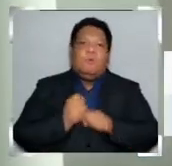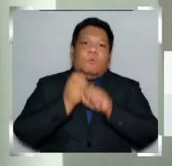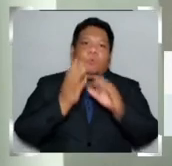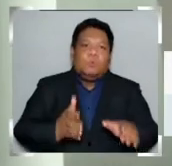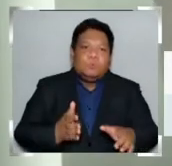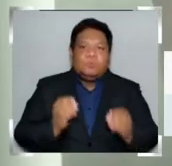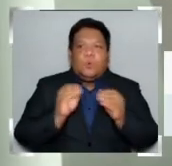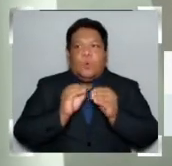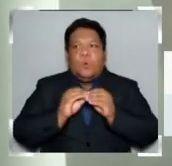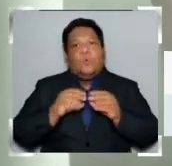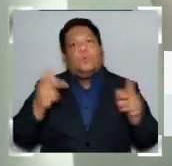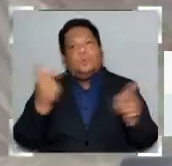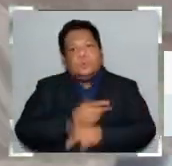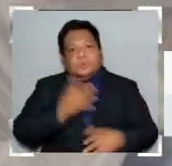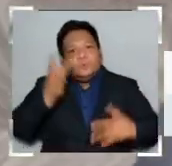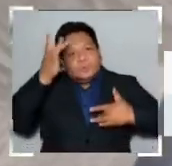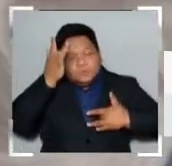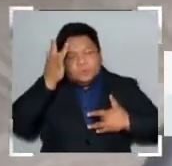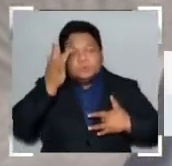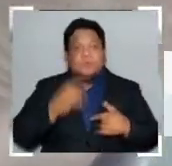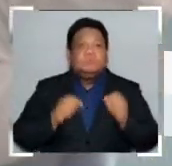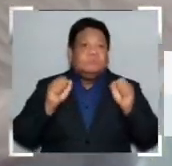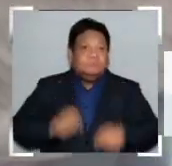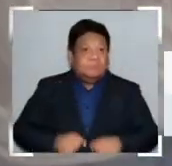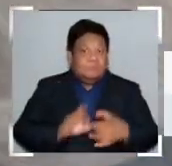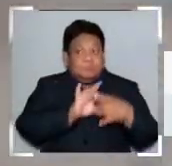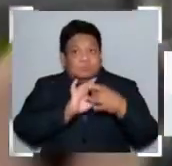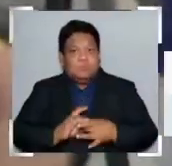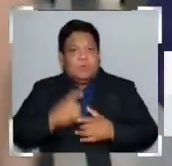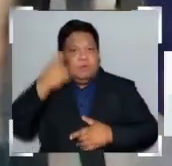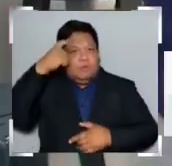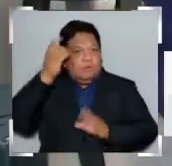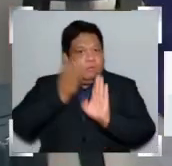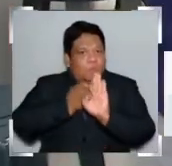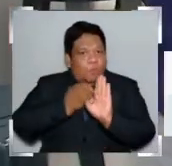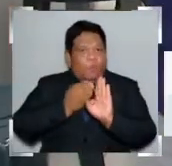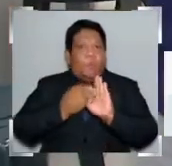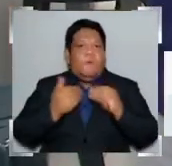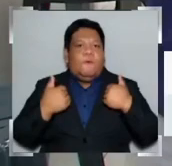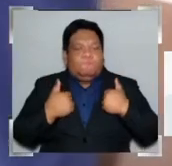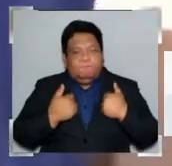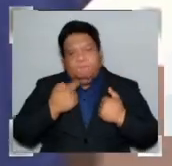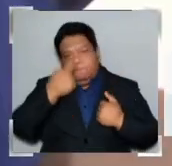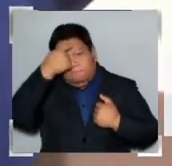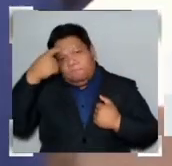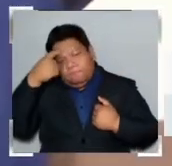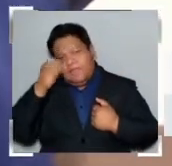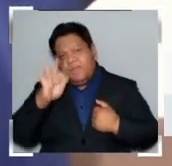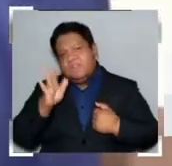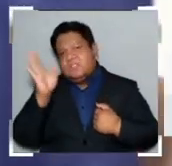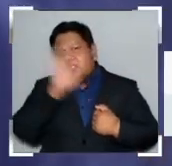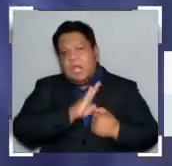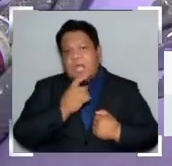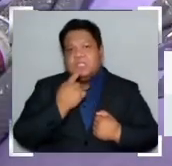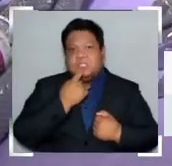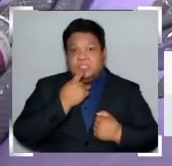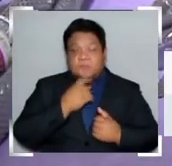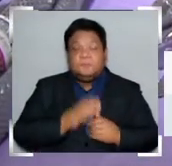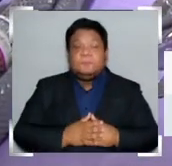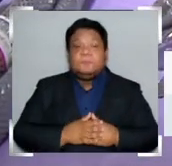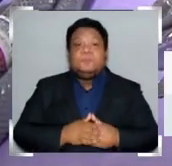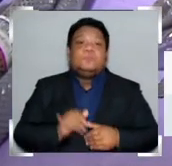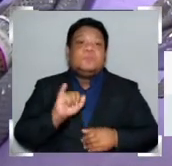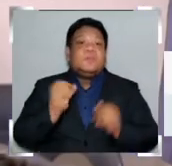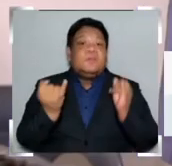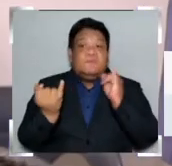maaari rin may psychological impact sa mga sira-sira ang ngipin. Ayon sa PhilHealth, bahagi ng gastos sa mga pasyenteng na-admit para sa